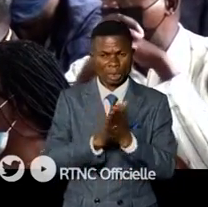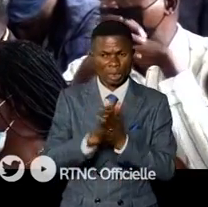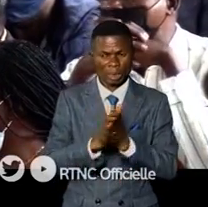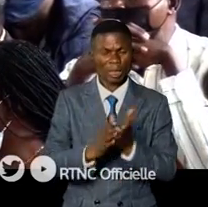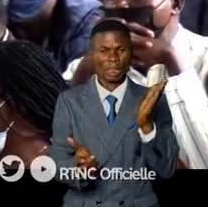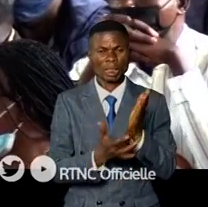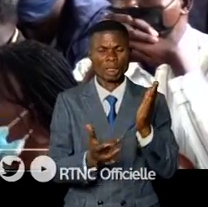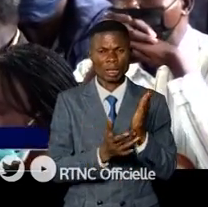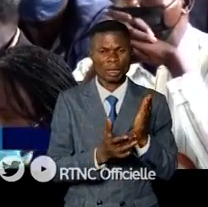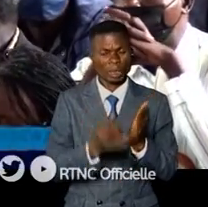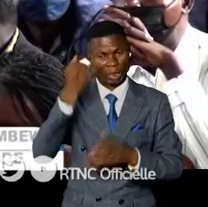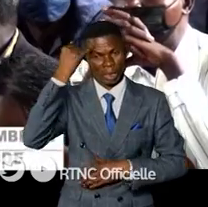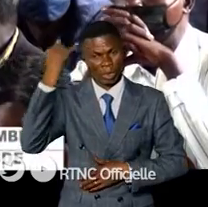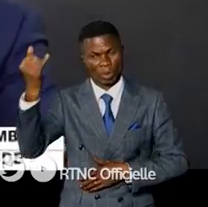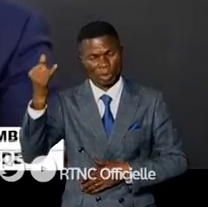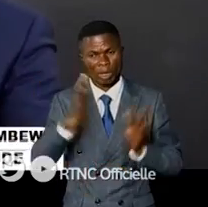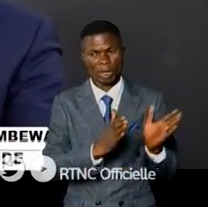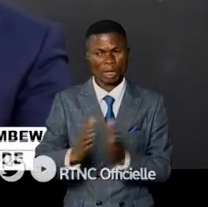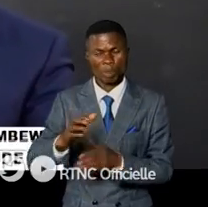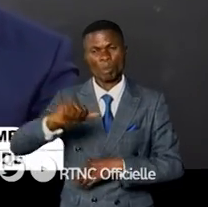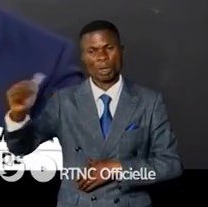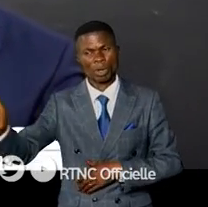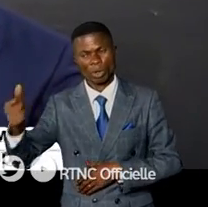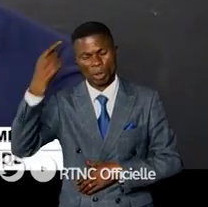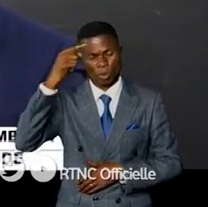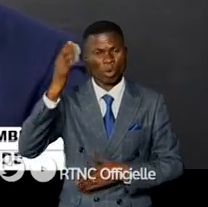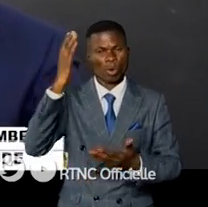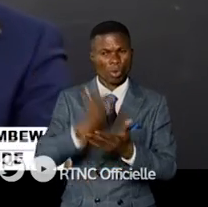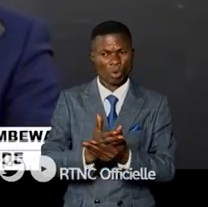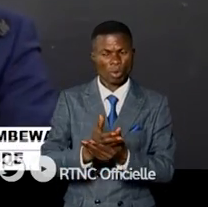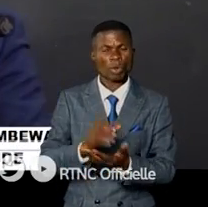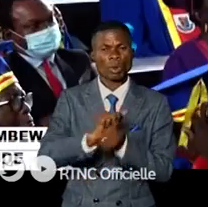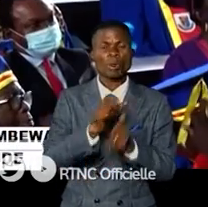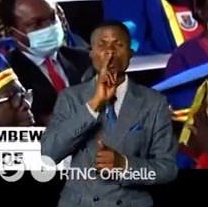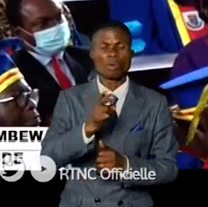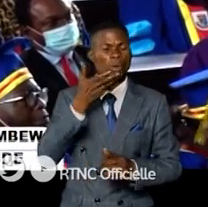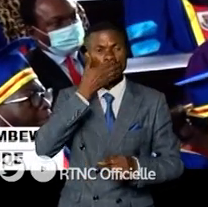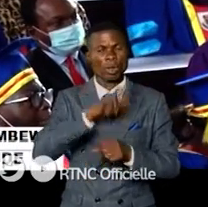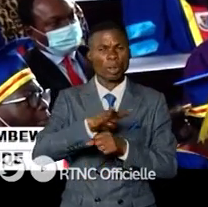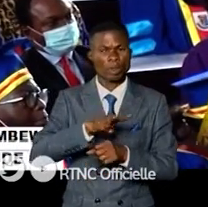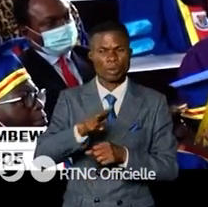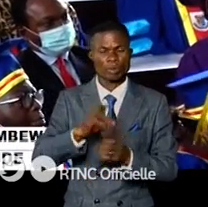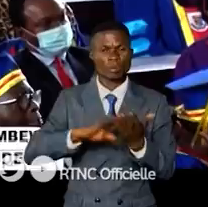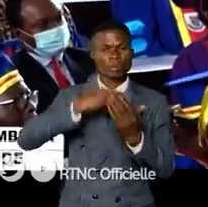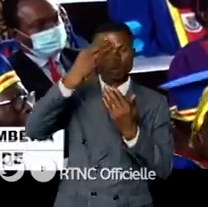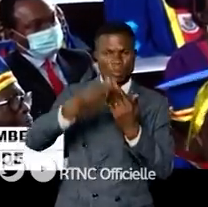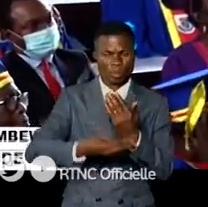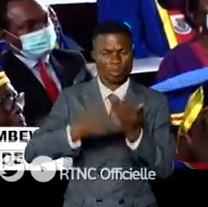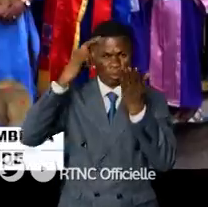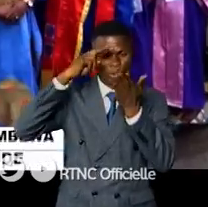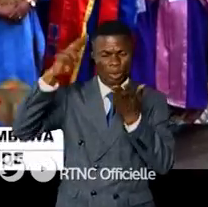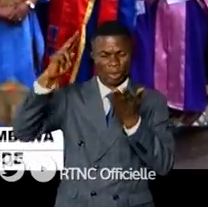des techniques et de la pensée élaboré ailleurs. Pour faire face à la réalité du Covid-19, le calendrier